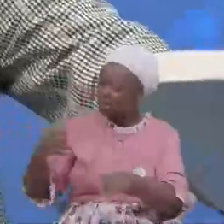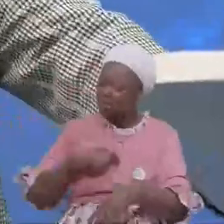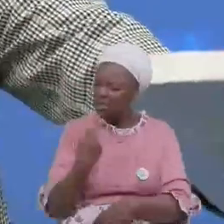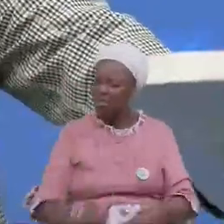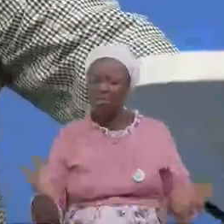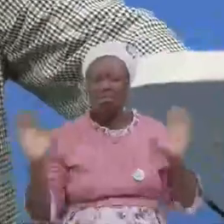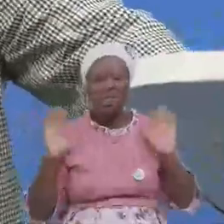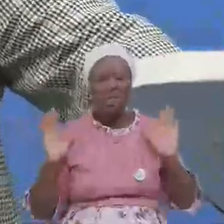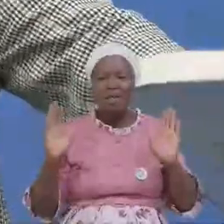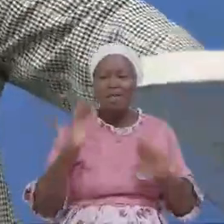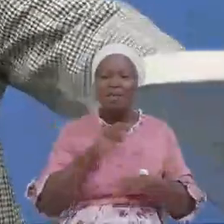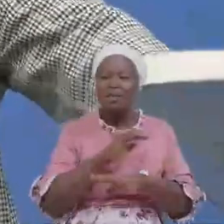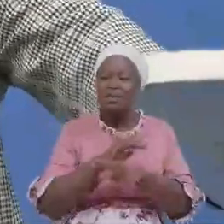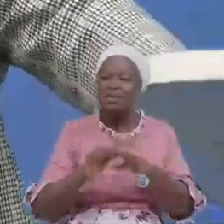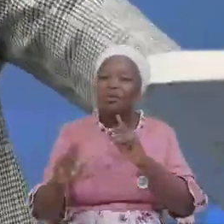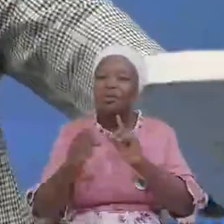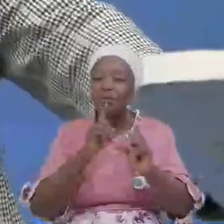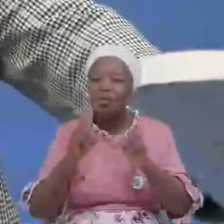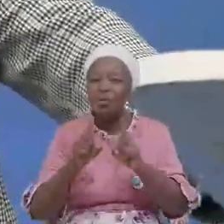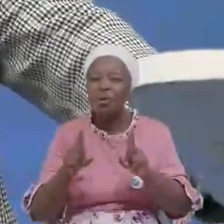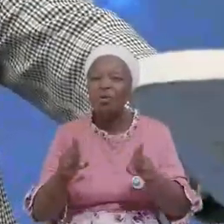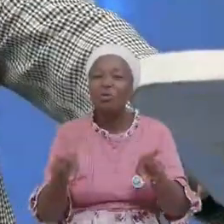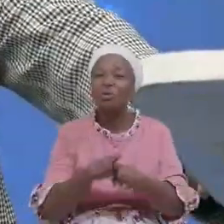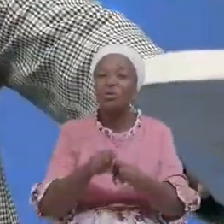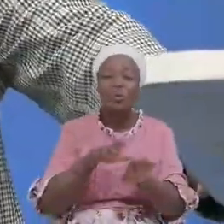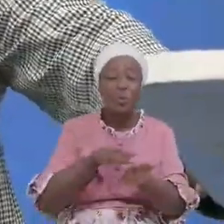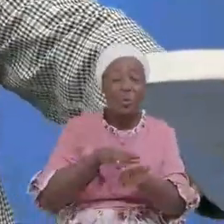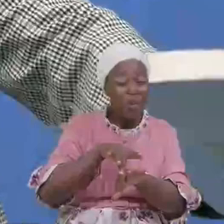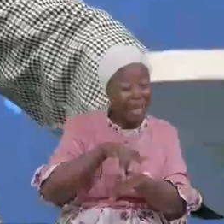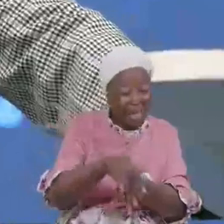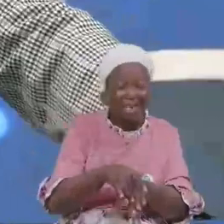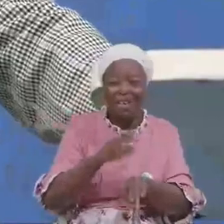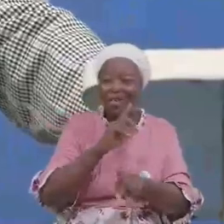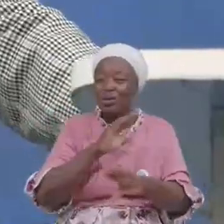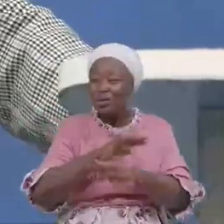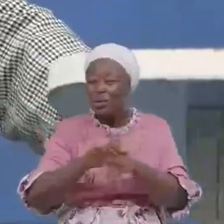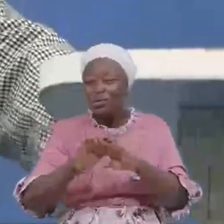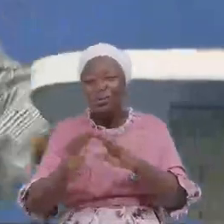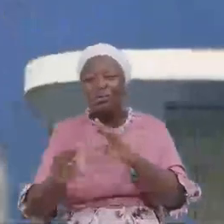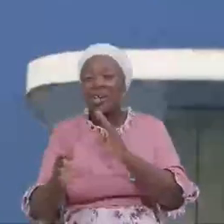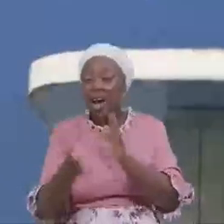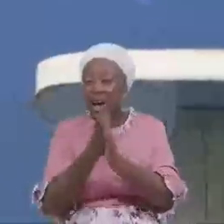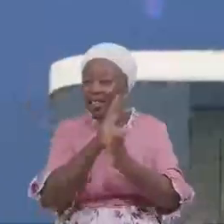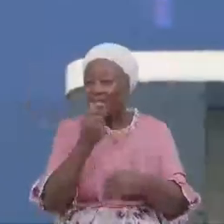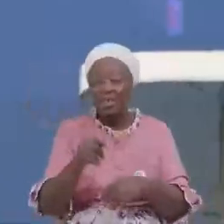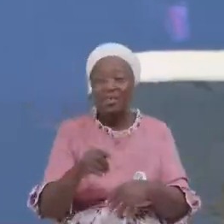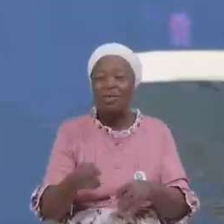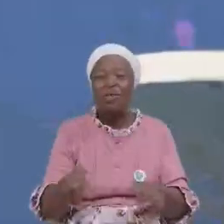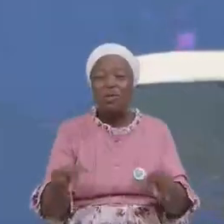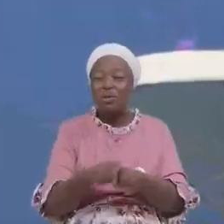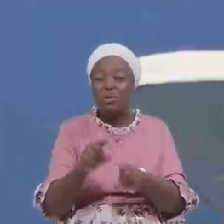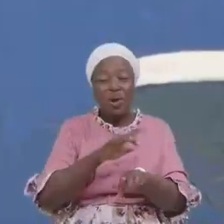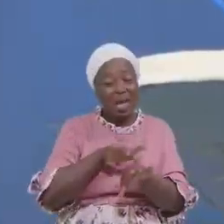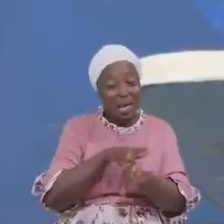Ne parlez pas trop tôt. Ne commentez pas trop tôt. Si vous êtes